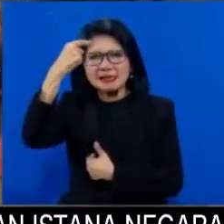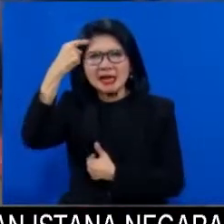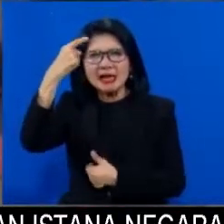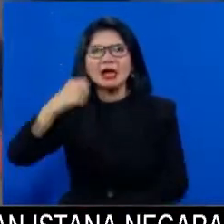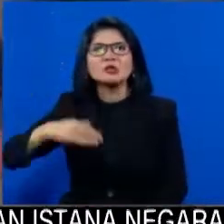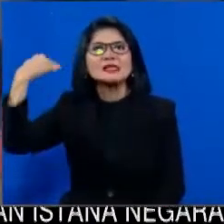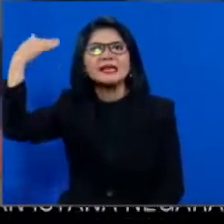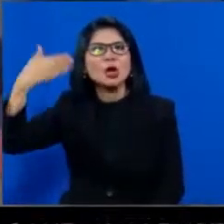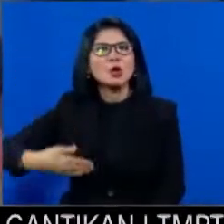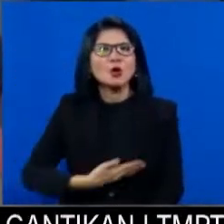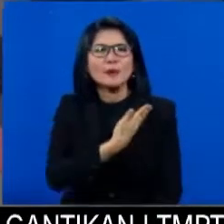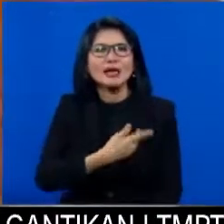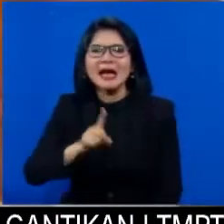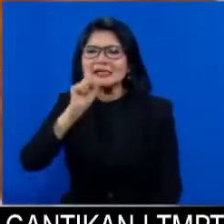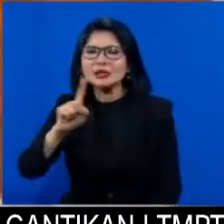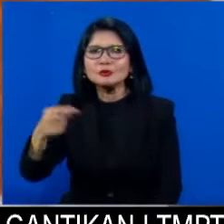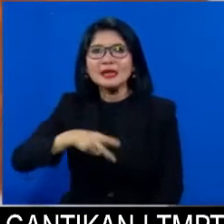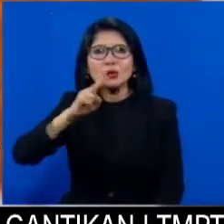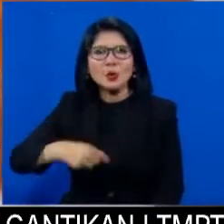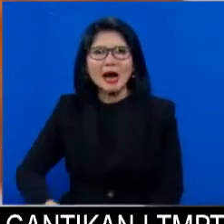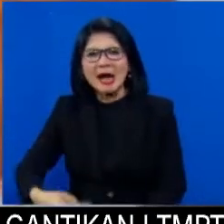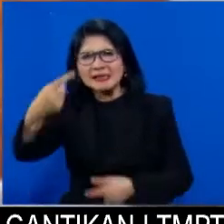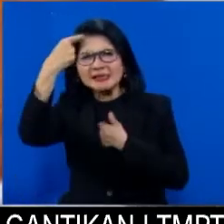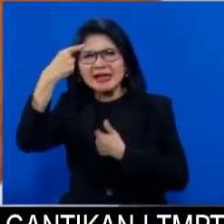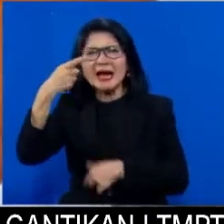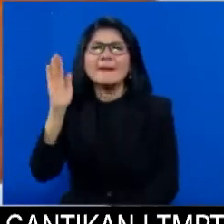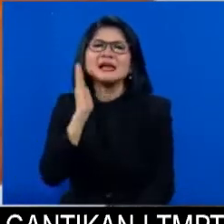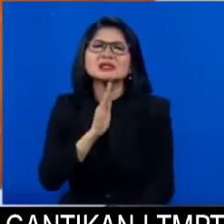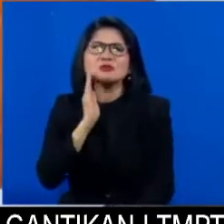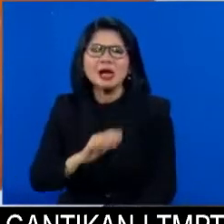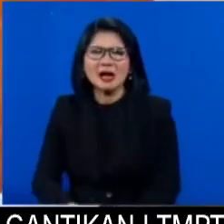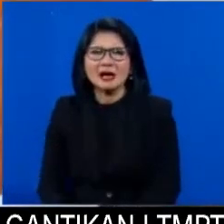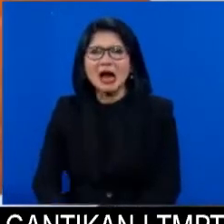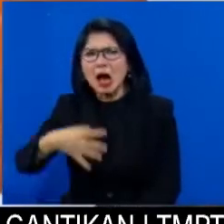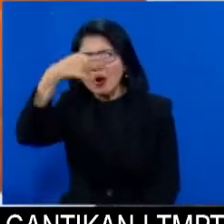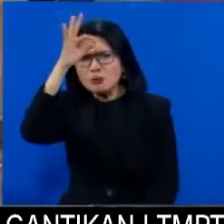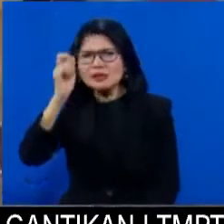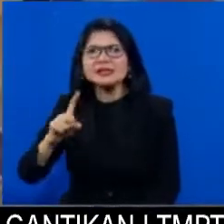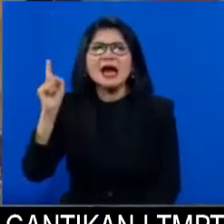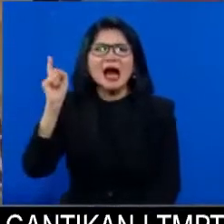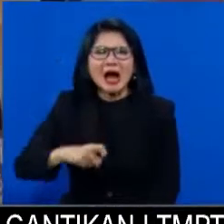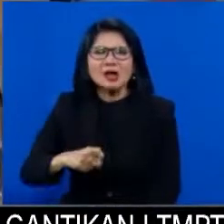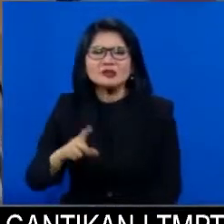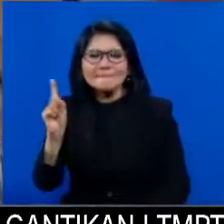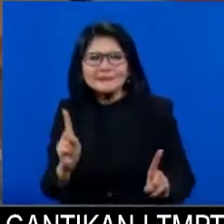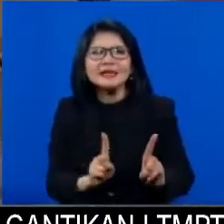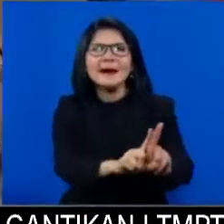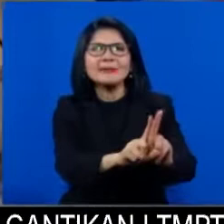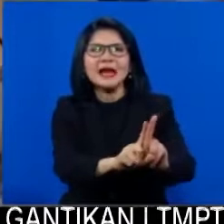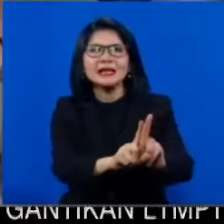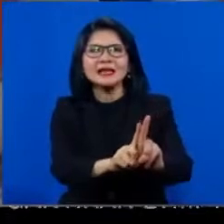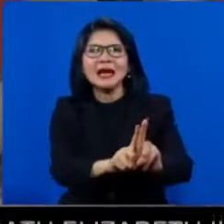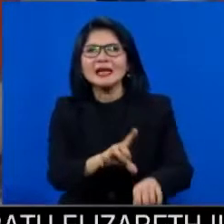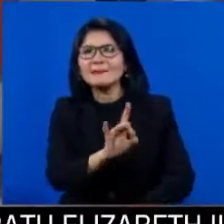senior korban. Satu dari dua tersangka masih tergolong di bawah umur, sehingga polisi harus memberikan pendampingan dengan menggandeng